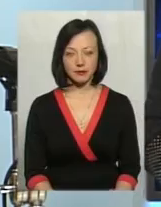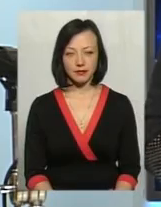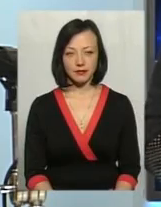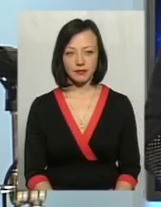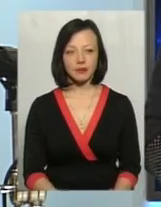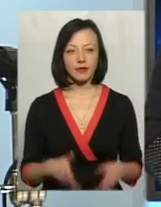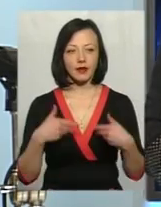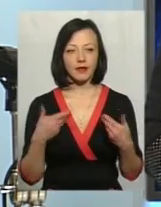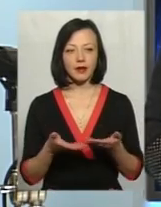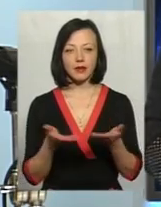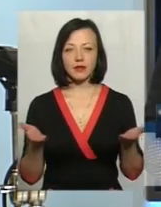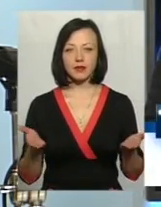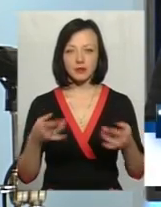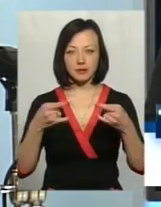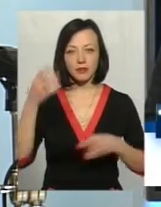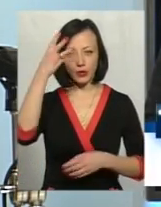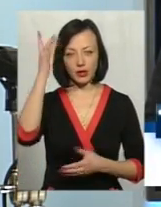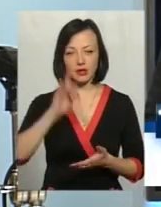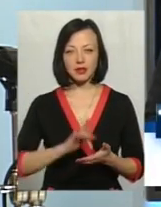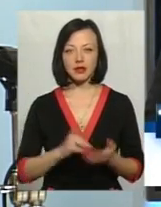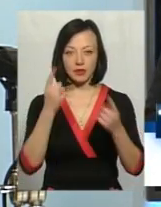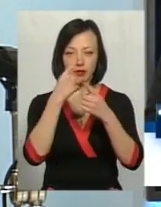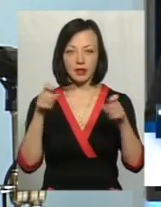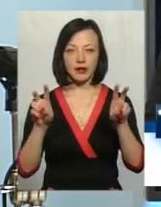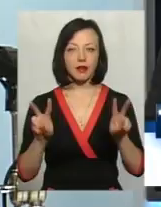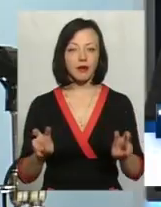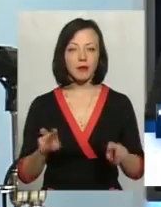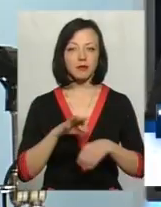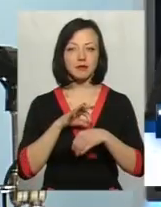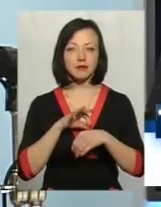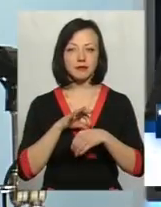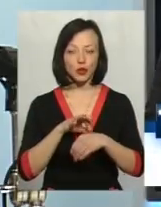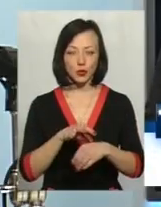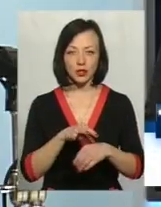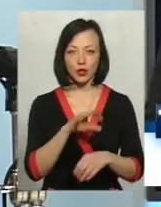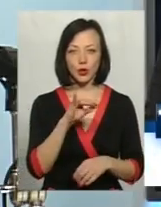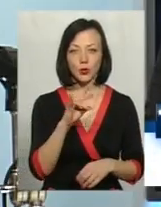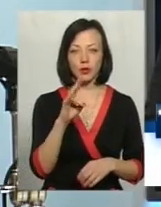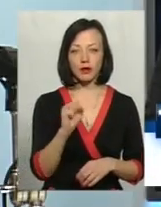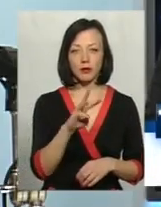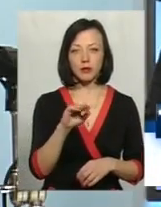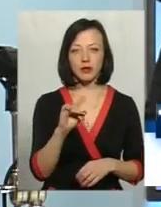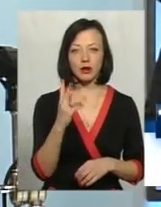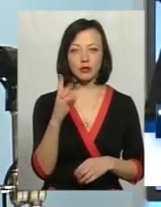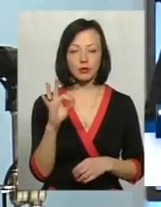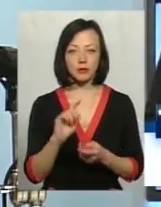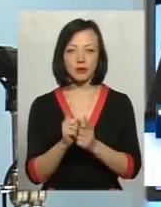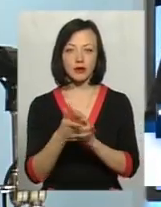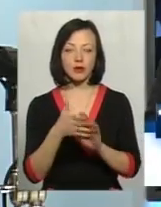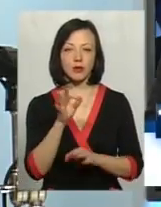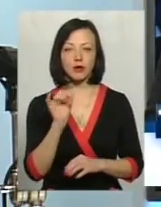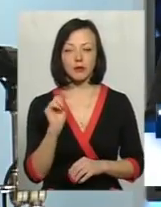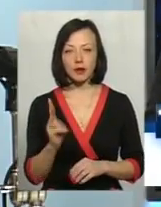Мої вітання усім телеглядачам «Поділля Центр». В ефірі «Тема». Для вас сьогодні у студії працює ведуча Юна Мітрашка, сурдопереклад Ольга